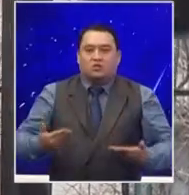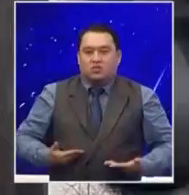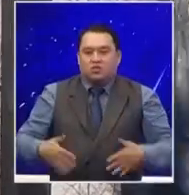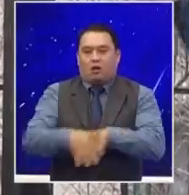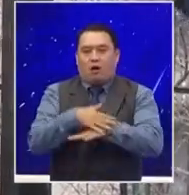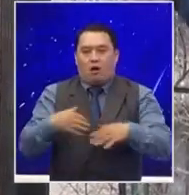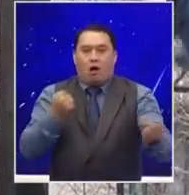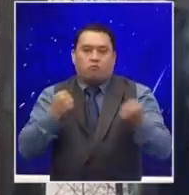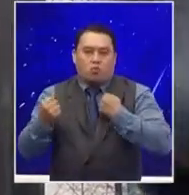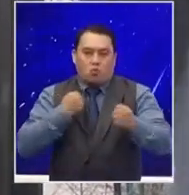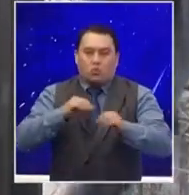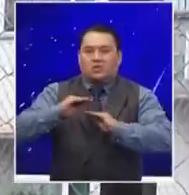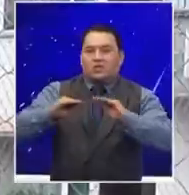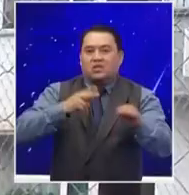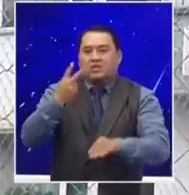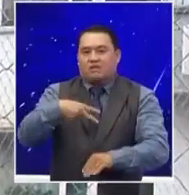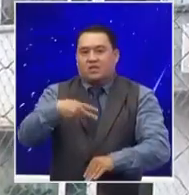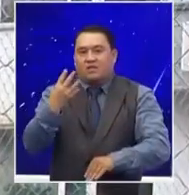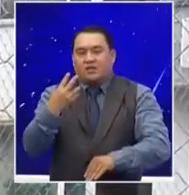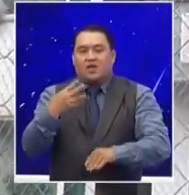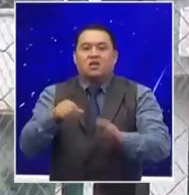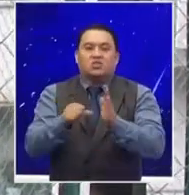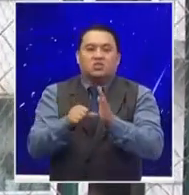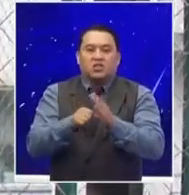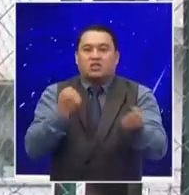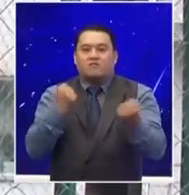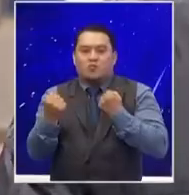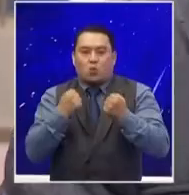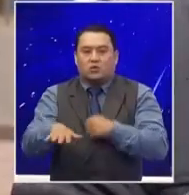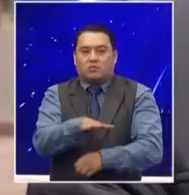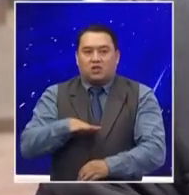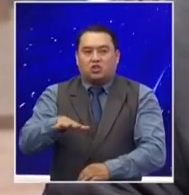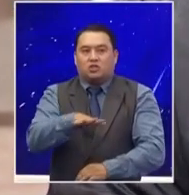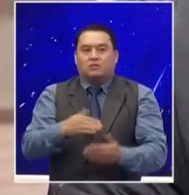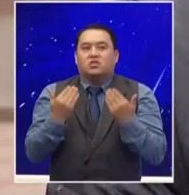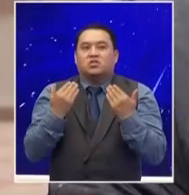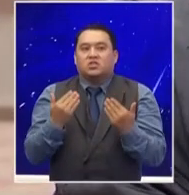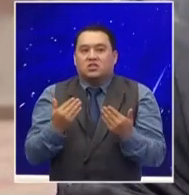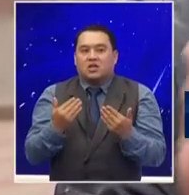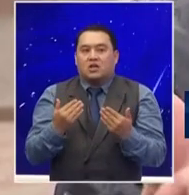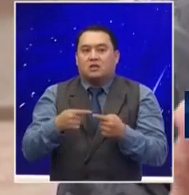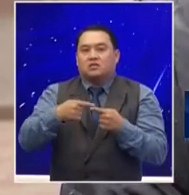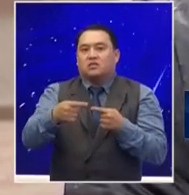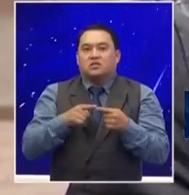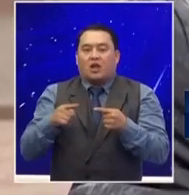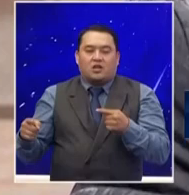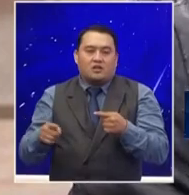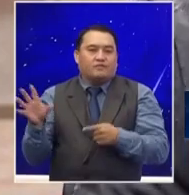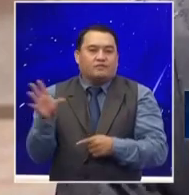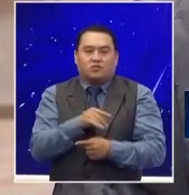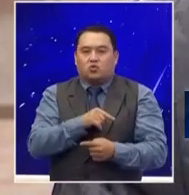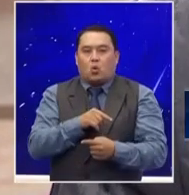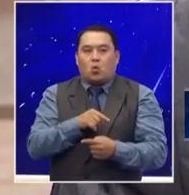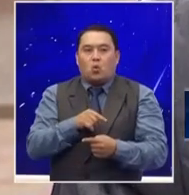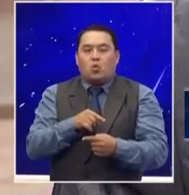горожан оборудовали и сразу 22 детские и 6 воркаут-площадок. Сейчас санитарное расстояние соблюдено в